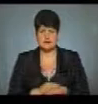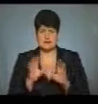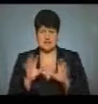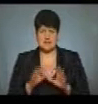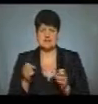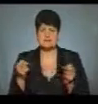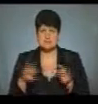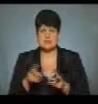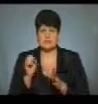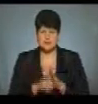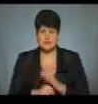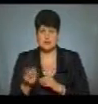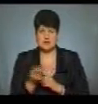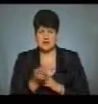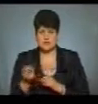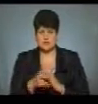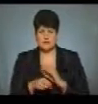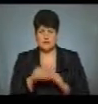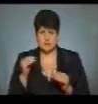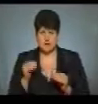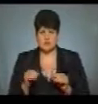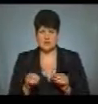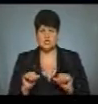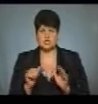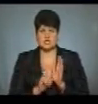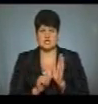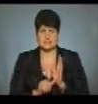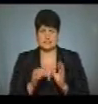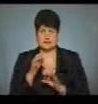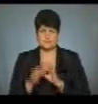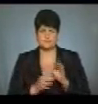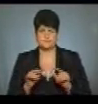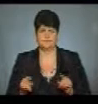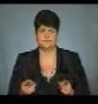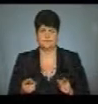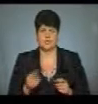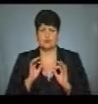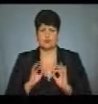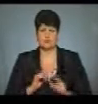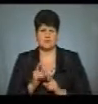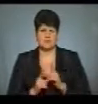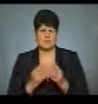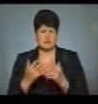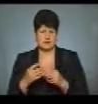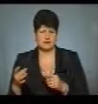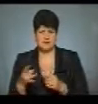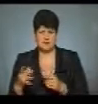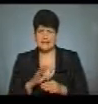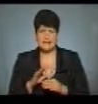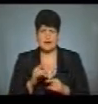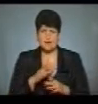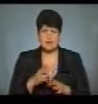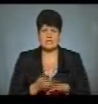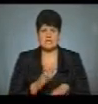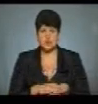для обох поліцейських суддя обирає утримання під вартою на 60 діб. Прокуратура кілька разів змінювала кваліфікацію статті від необережного